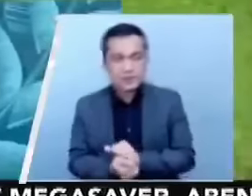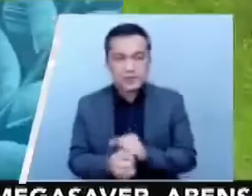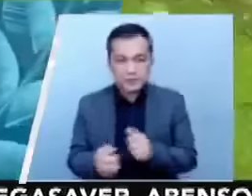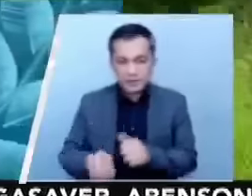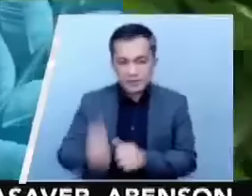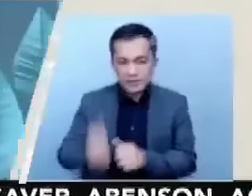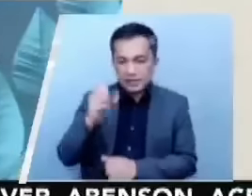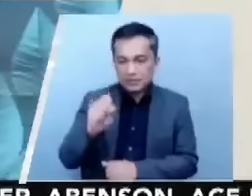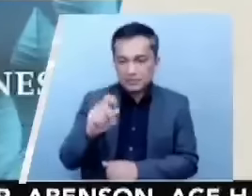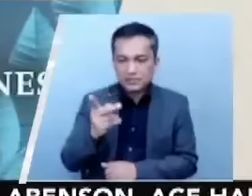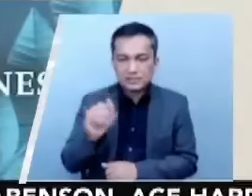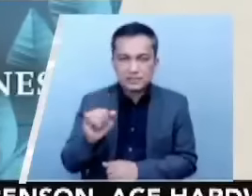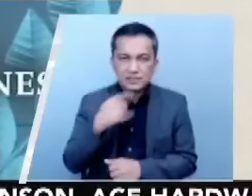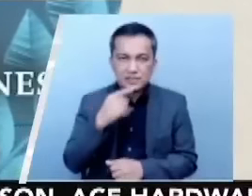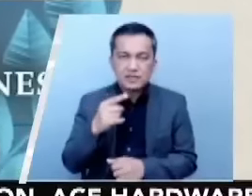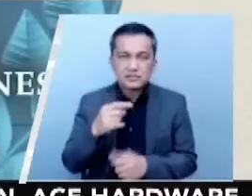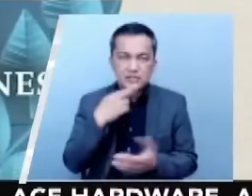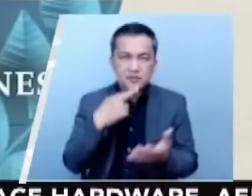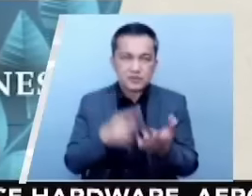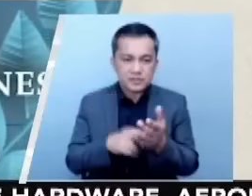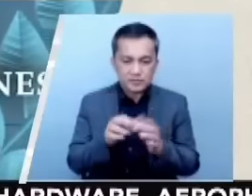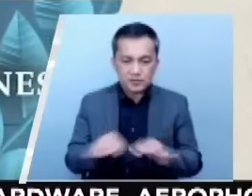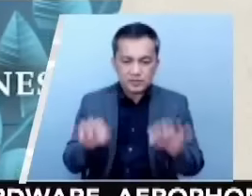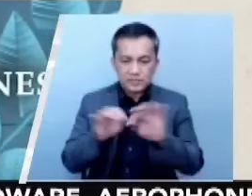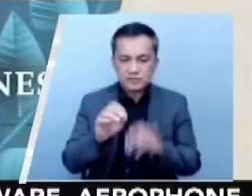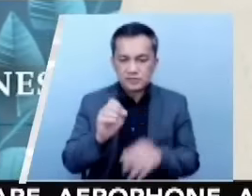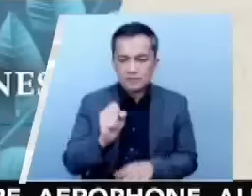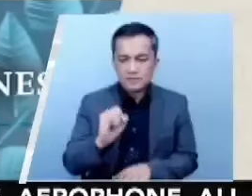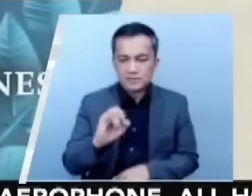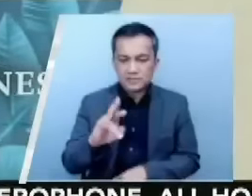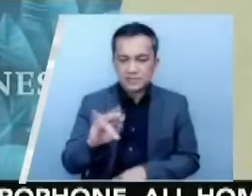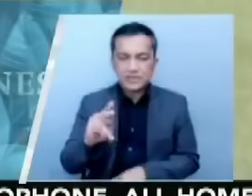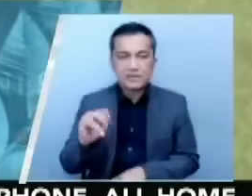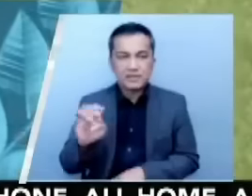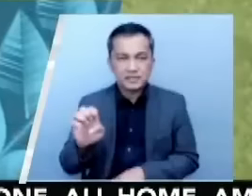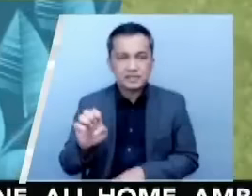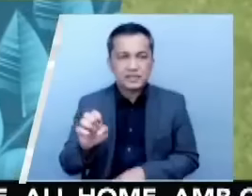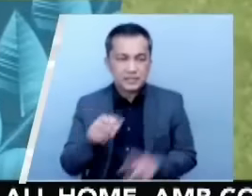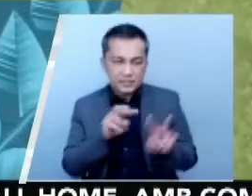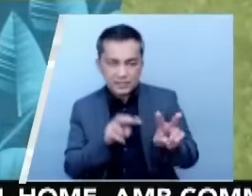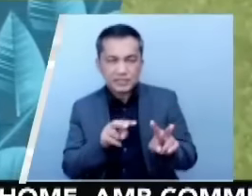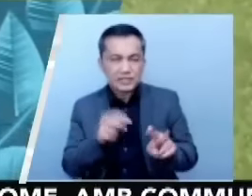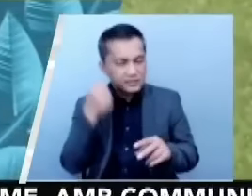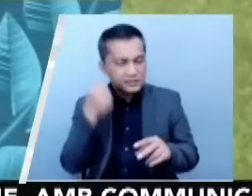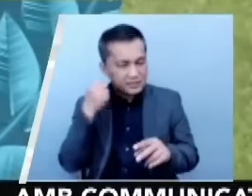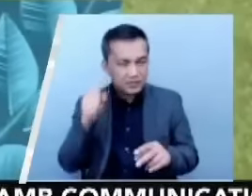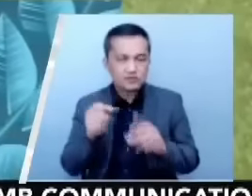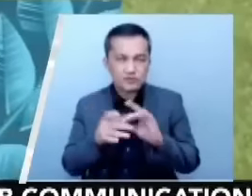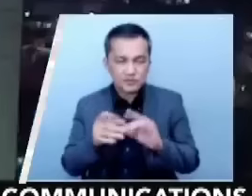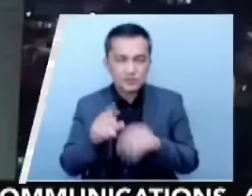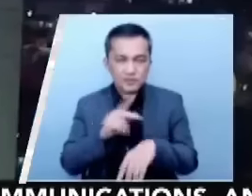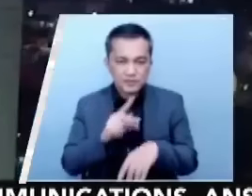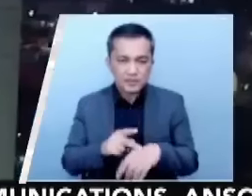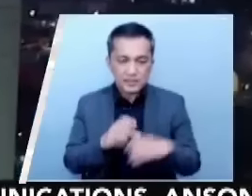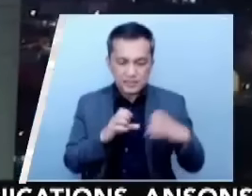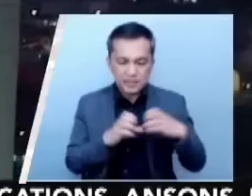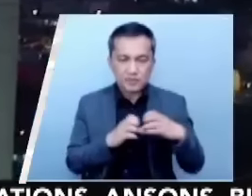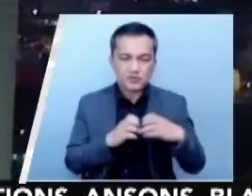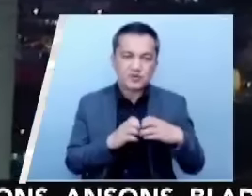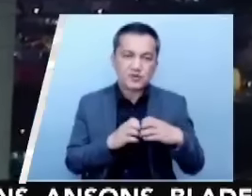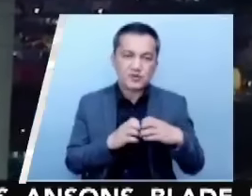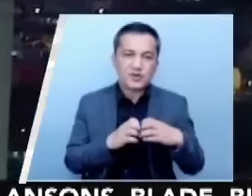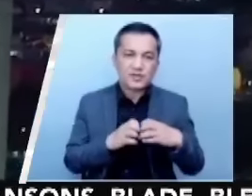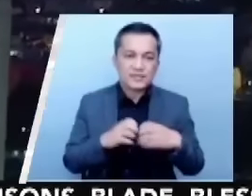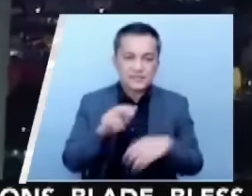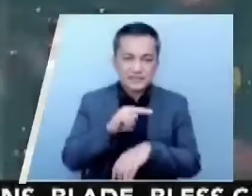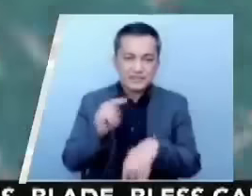of Sierra Madre. Kinilala rin ang Sounds and Stories of the Philippines at Kapuso ng Kalikasan.